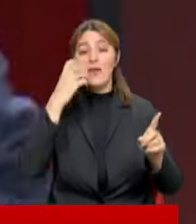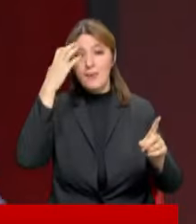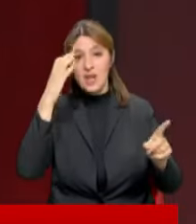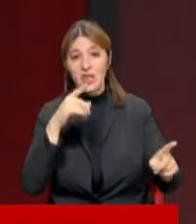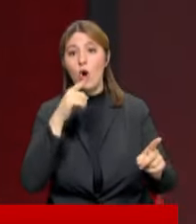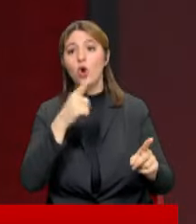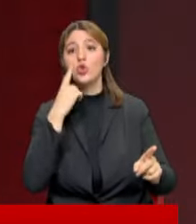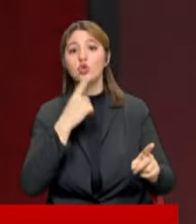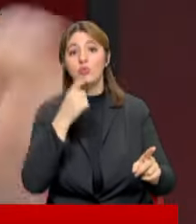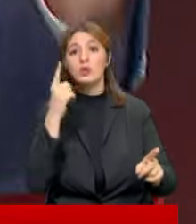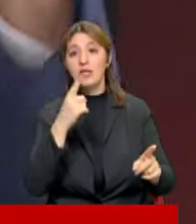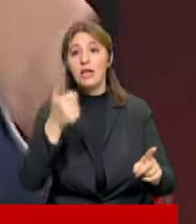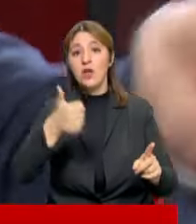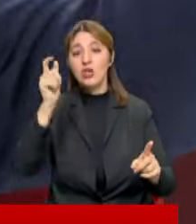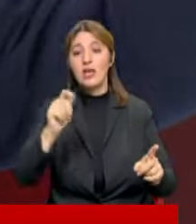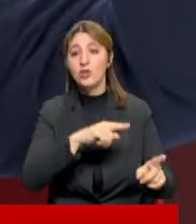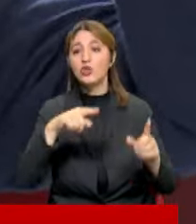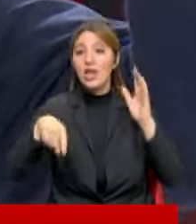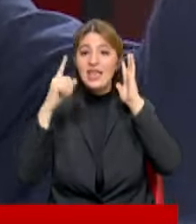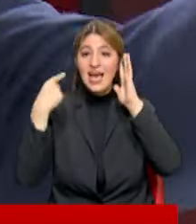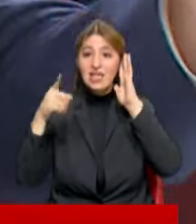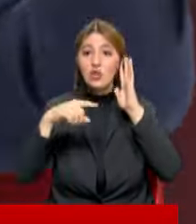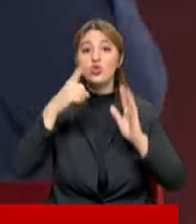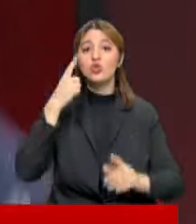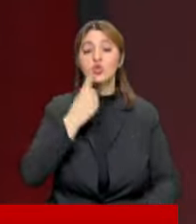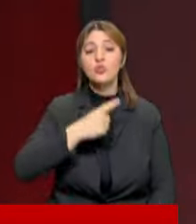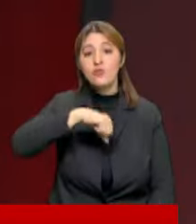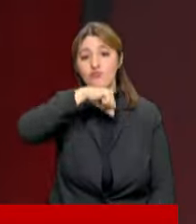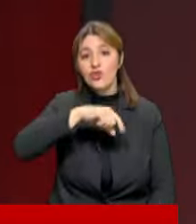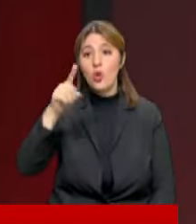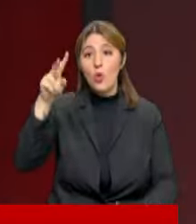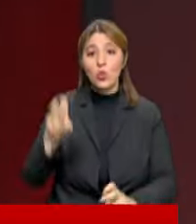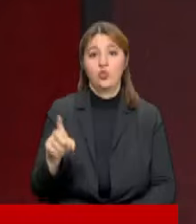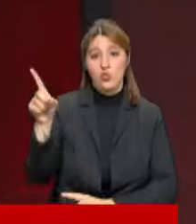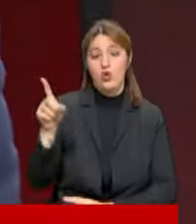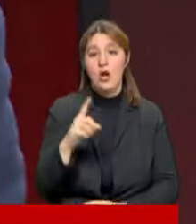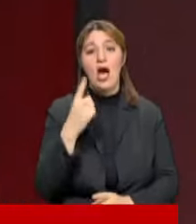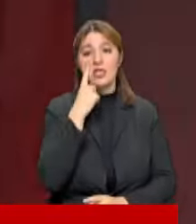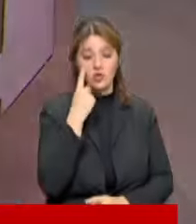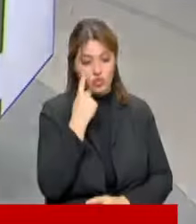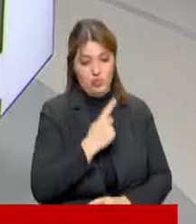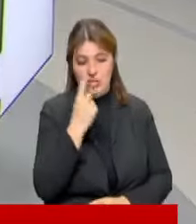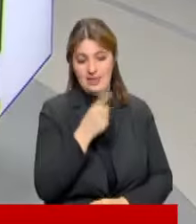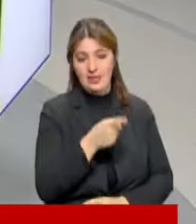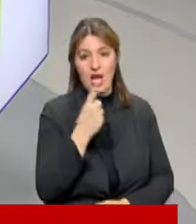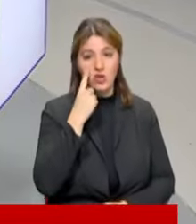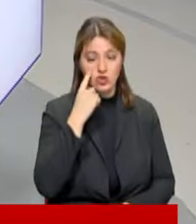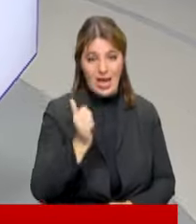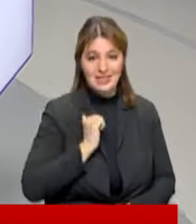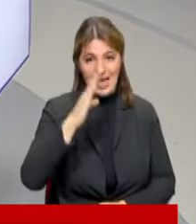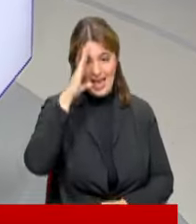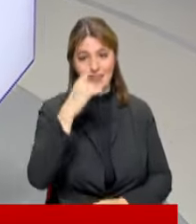Cumhurbaşkanlığı yaptı şu anda yetkililerin hepsi Cumhuriyet sayesinde o makamda var Atatürk cumhuriyetinde Atatürk'ün